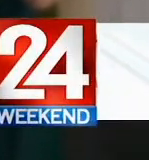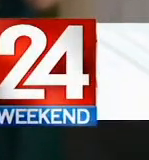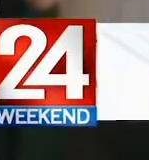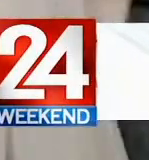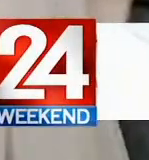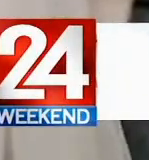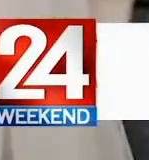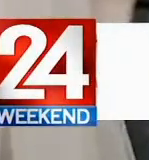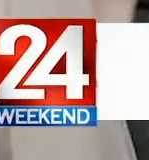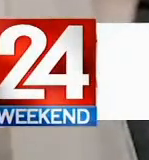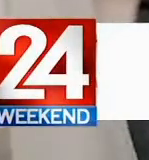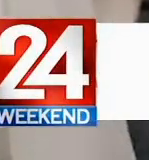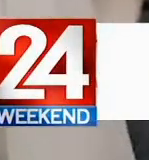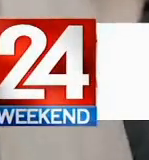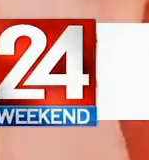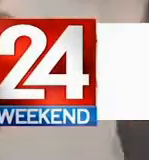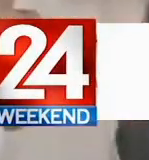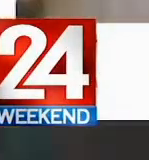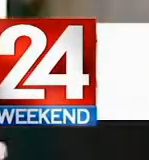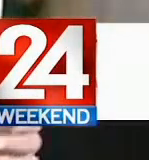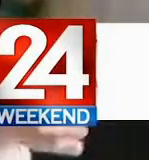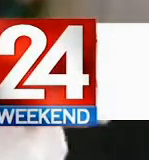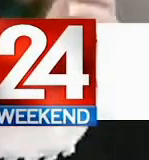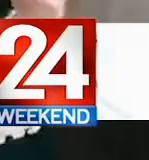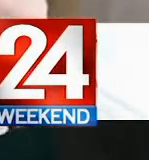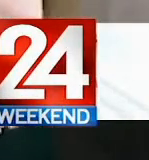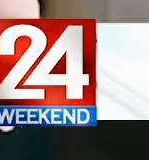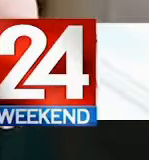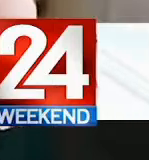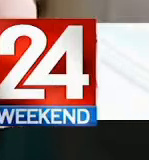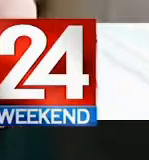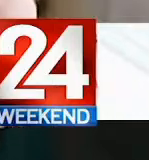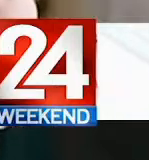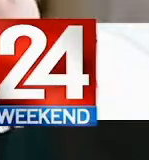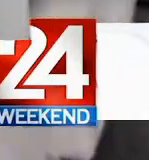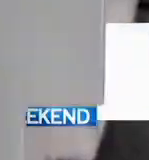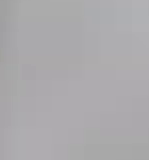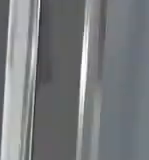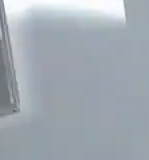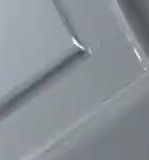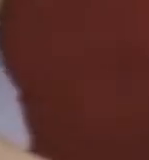Jeneline Mercado at Dennis Trillo may sneak peek sa kanilang kasal.